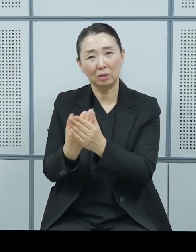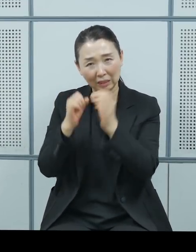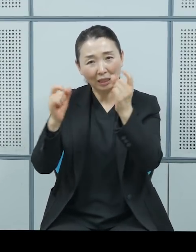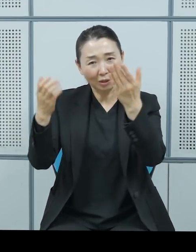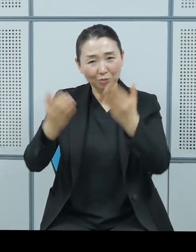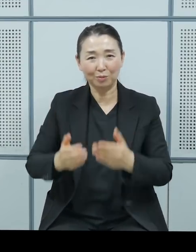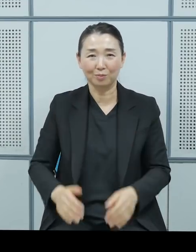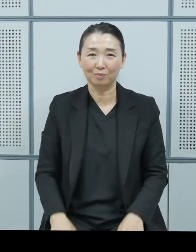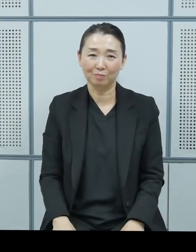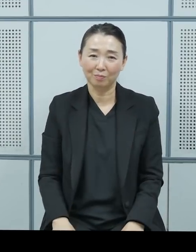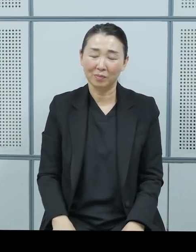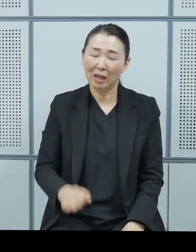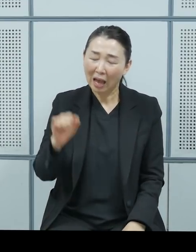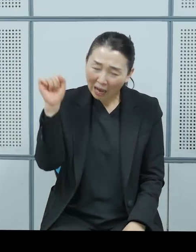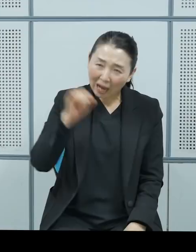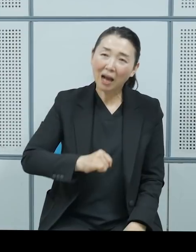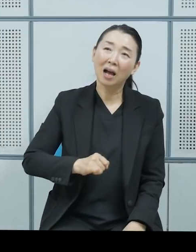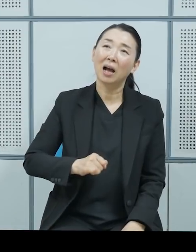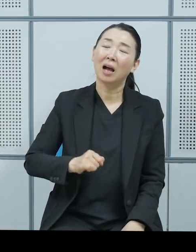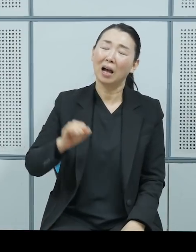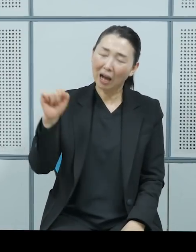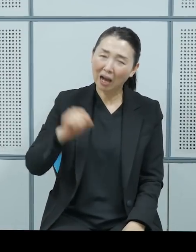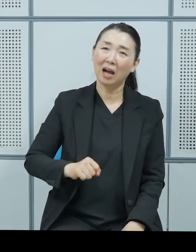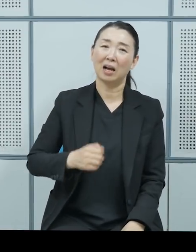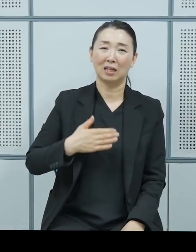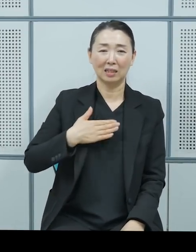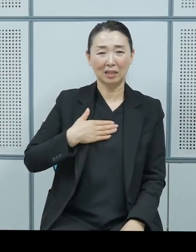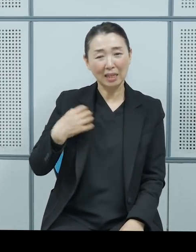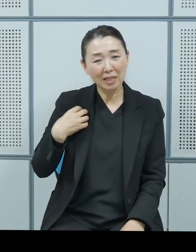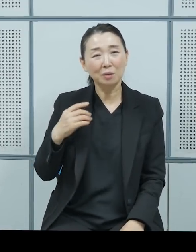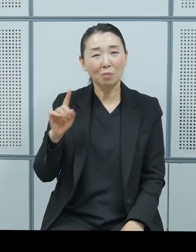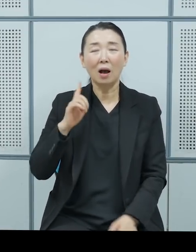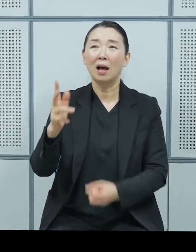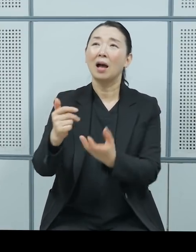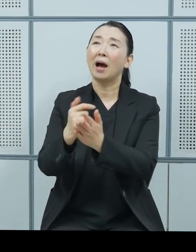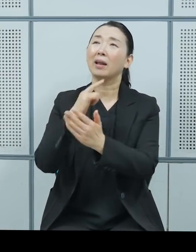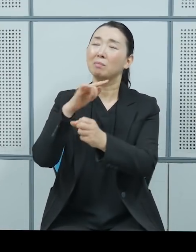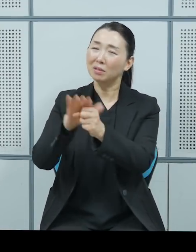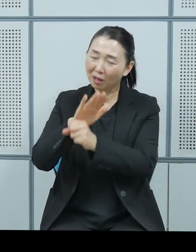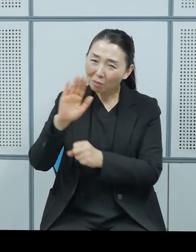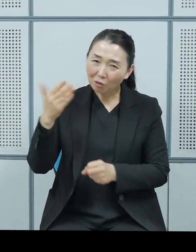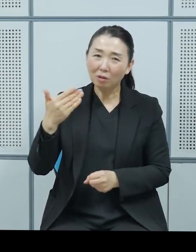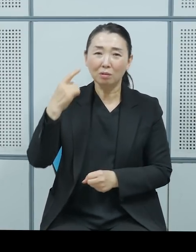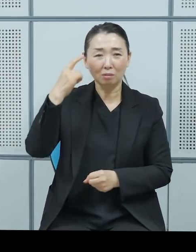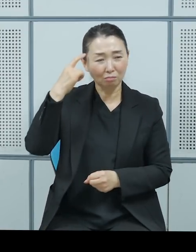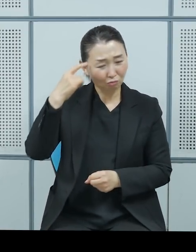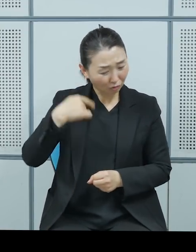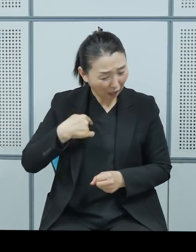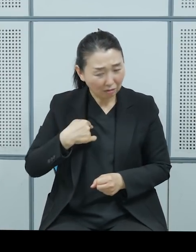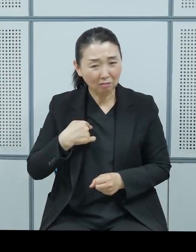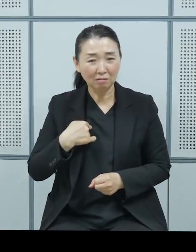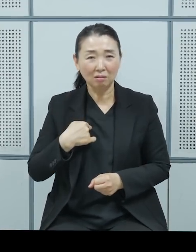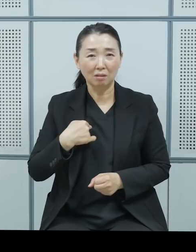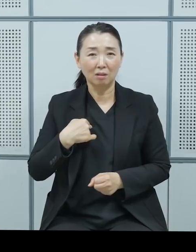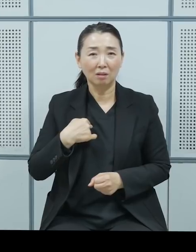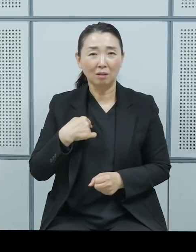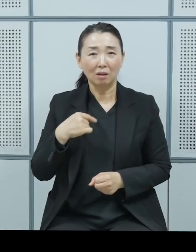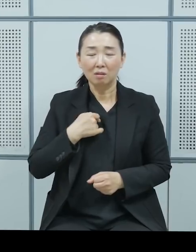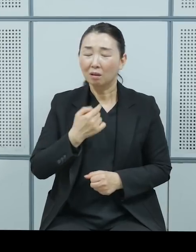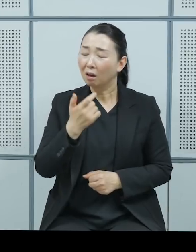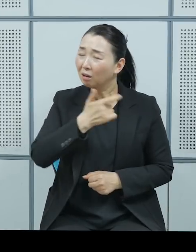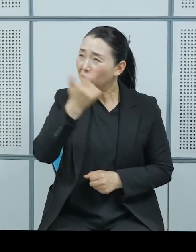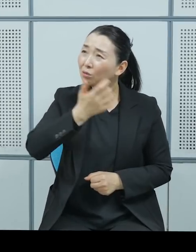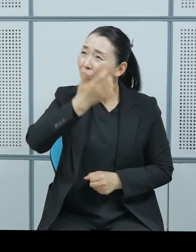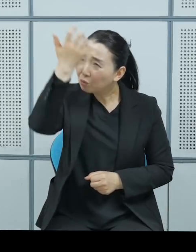그래서 제가 이거였구나. 내가 할 일은 하나님만 사랑하면 되는데 자꾸 나는 내가 얼마나 큰